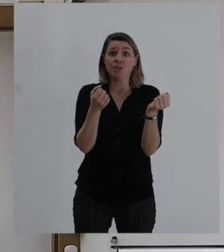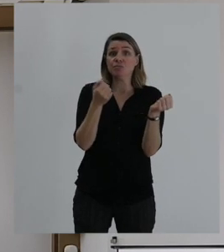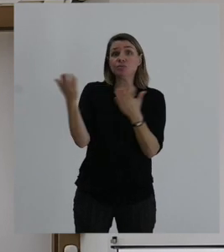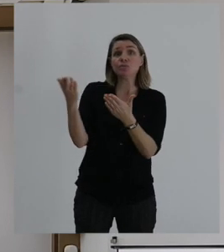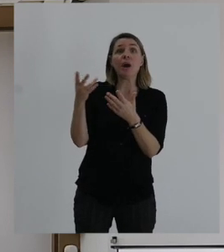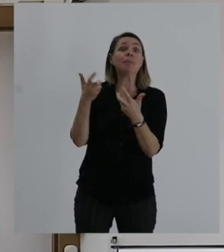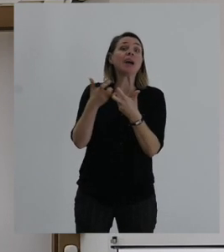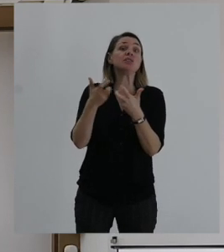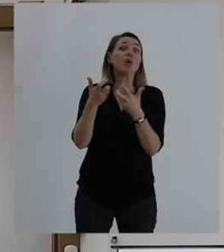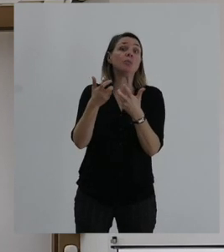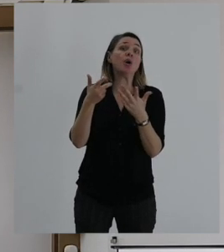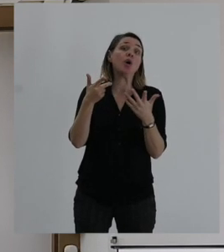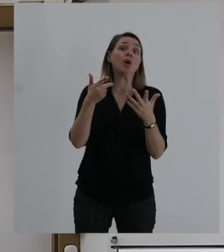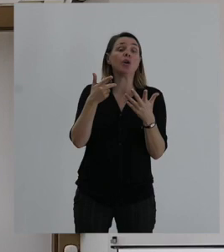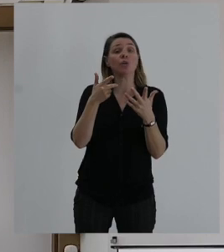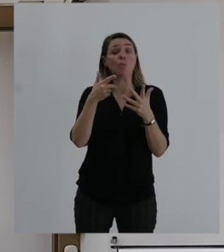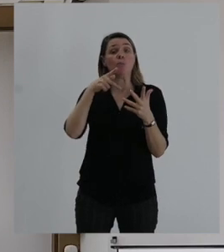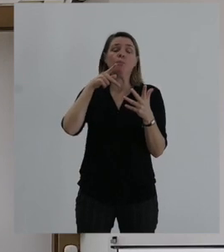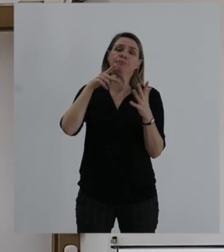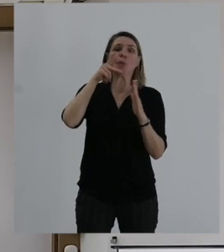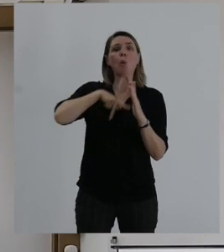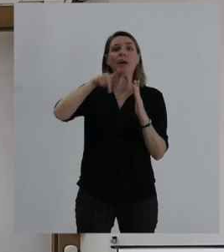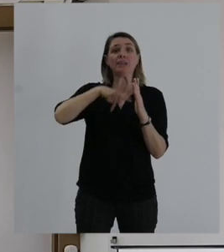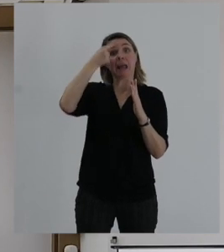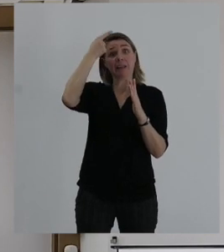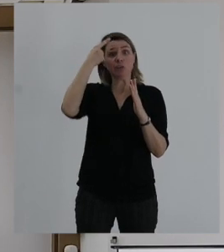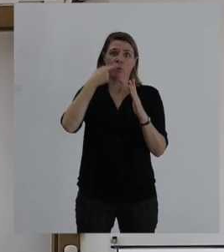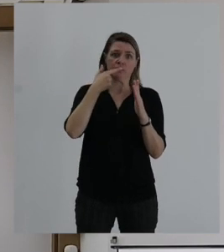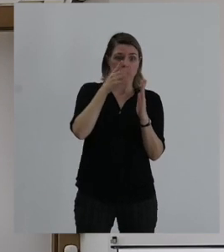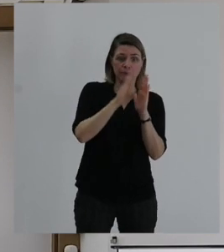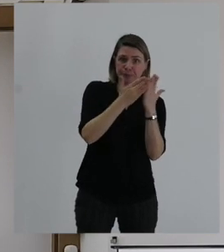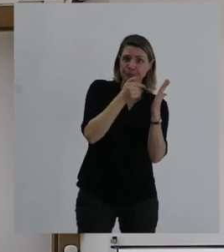propriété intellectuelle, est-ce que le président Larré a bien été conseillé?